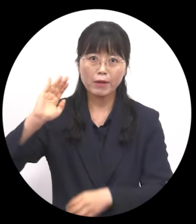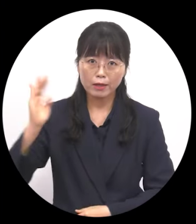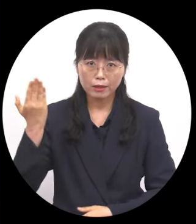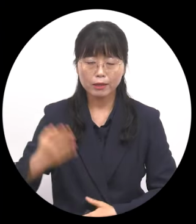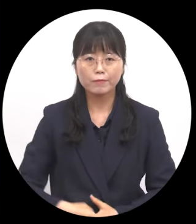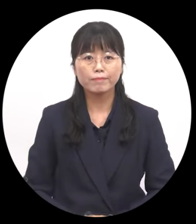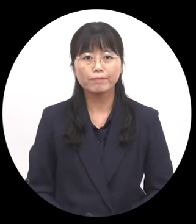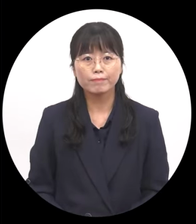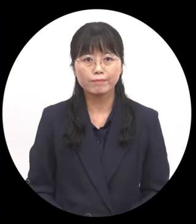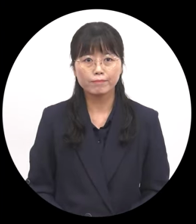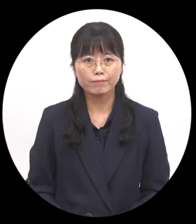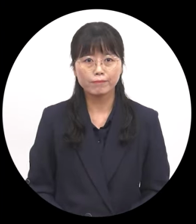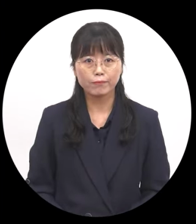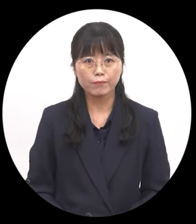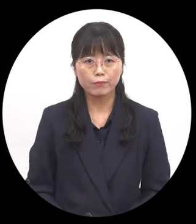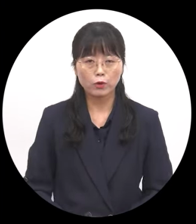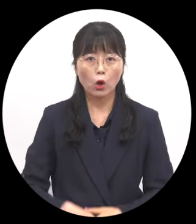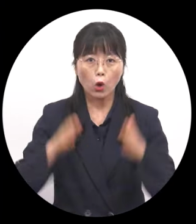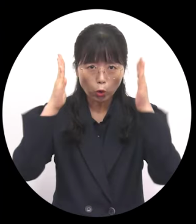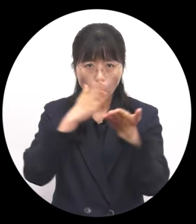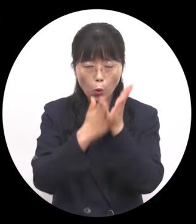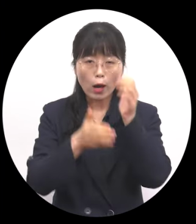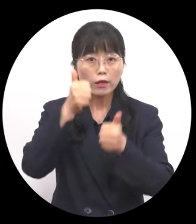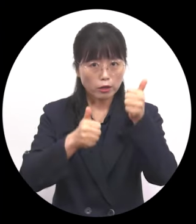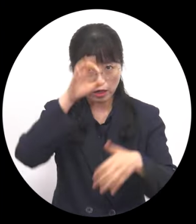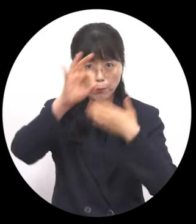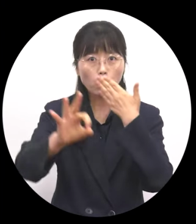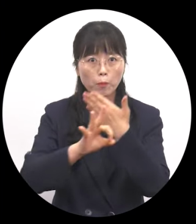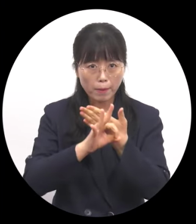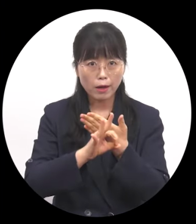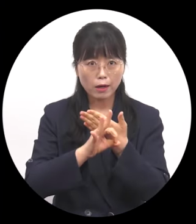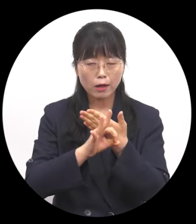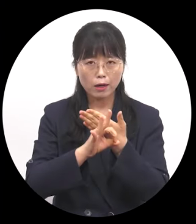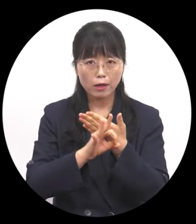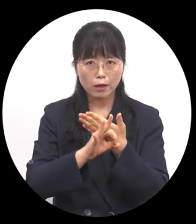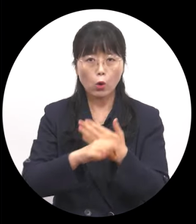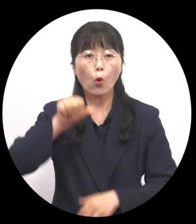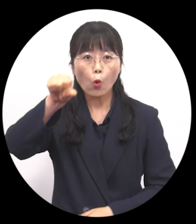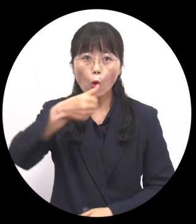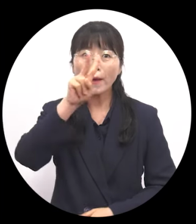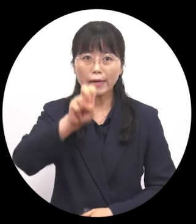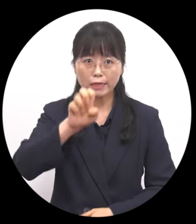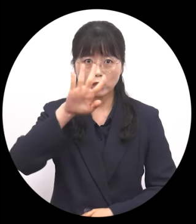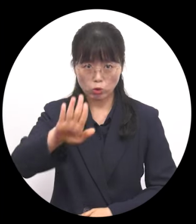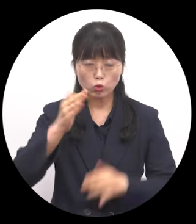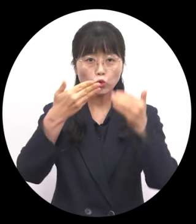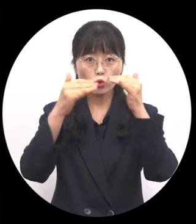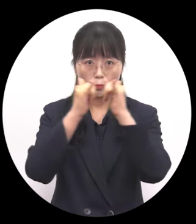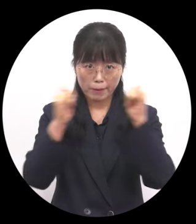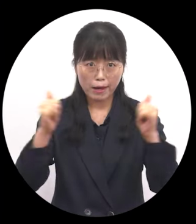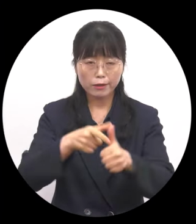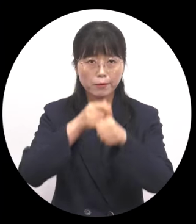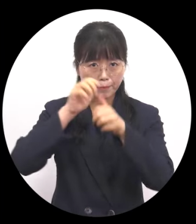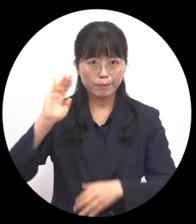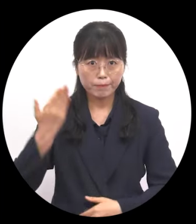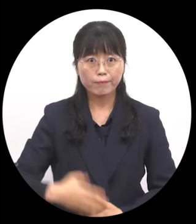선발하고요. 반면에 교과전형 같은 경우에는 저희가 529명을